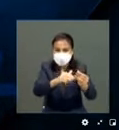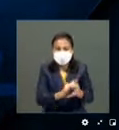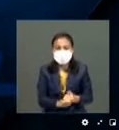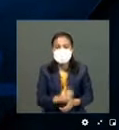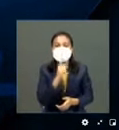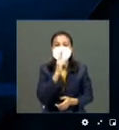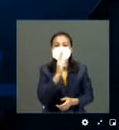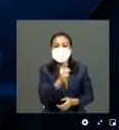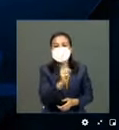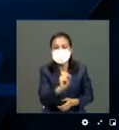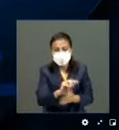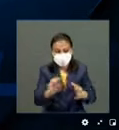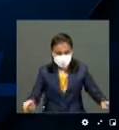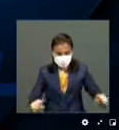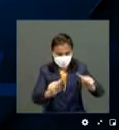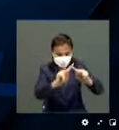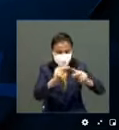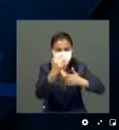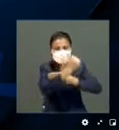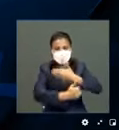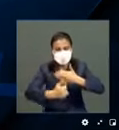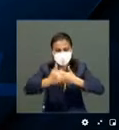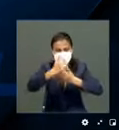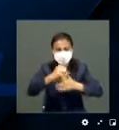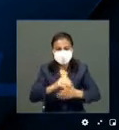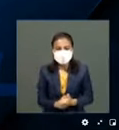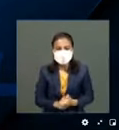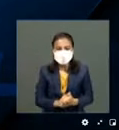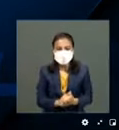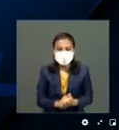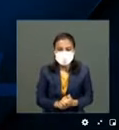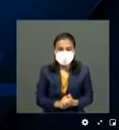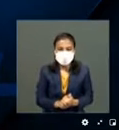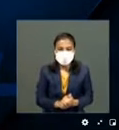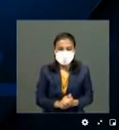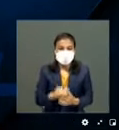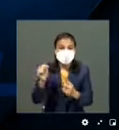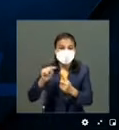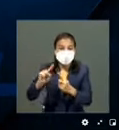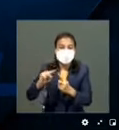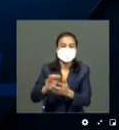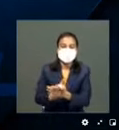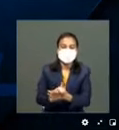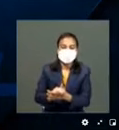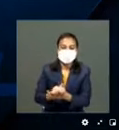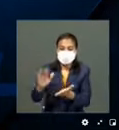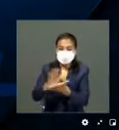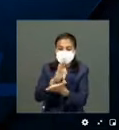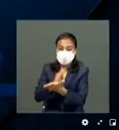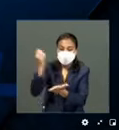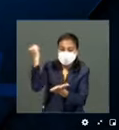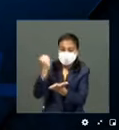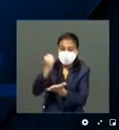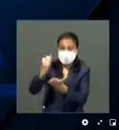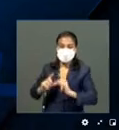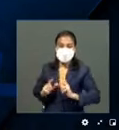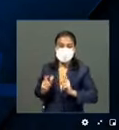ว่าทางกระทรวงต่างประเทศได้ชะลอการออกเอกสารเดินทางหรือเรียกว่า